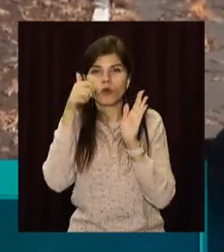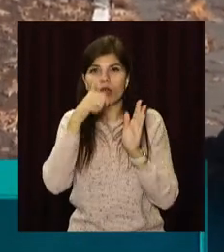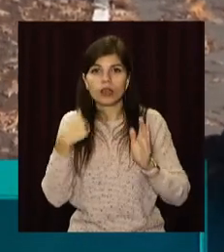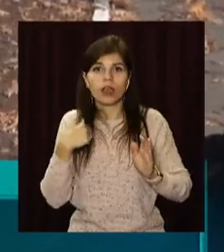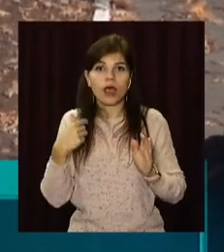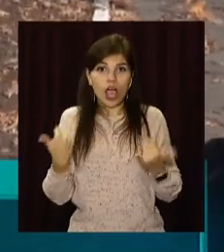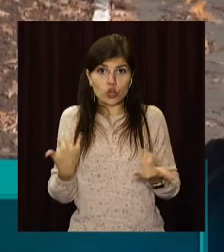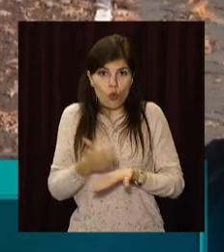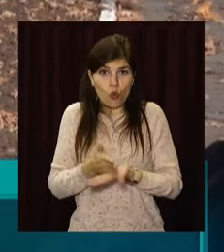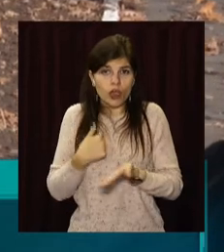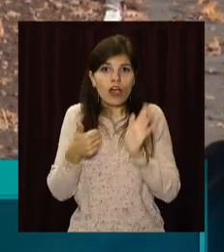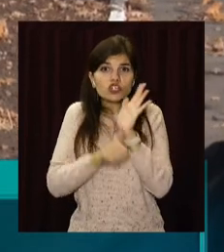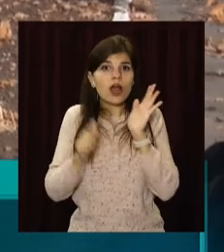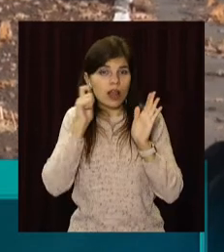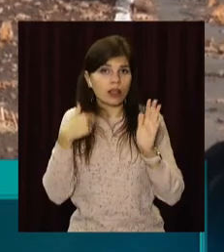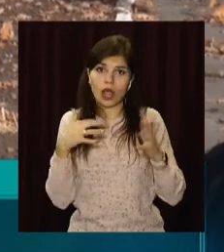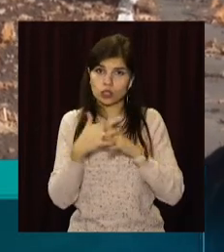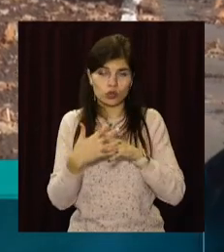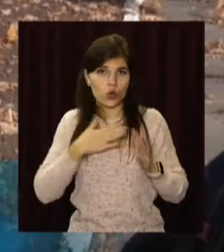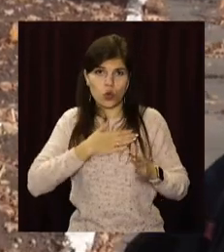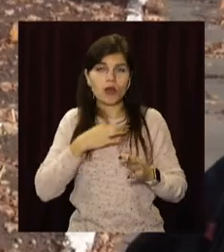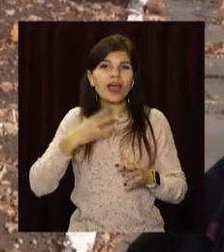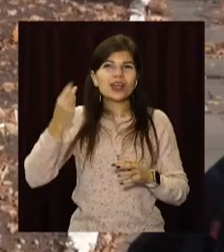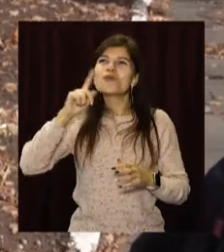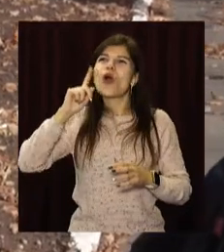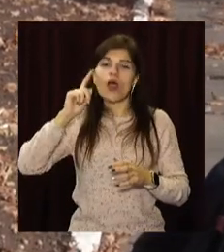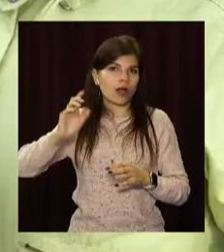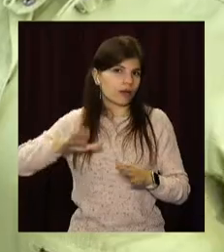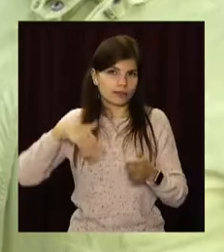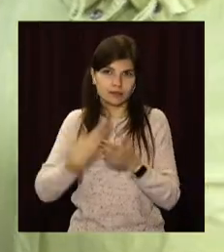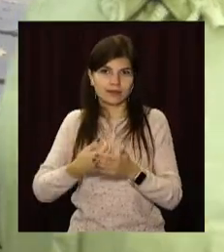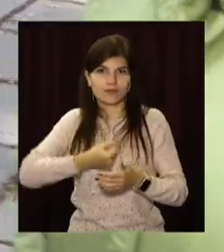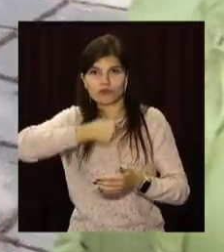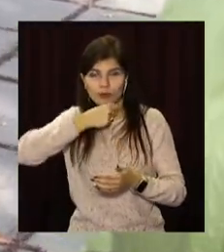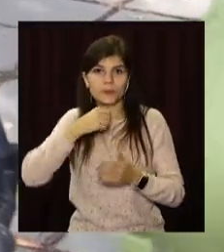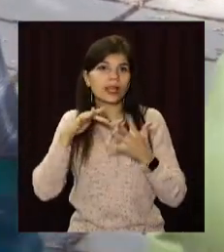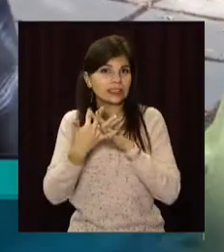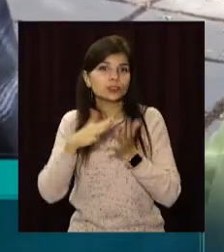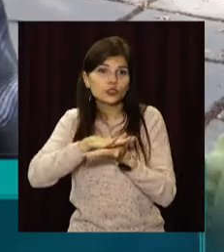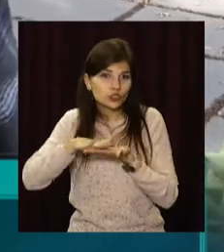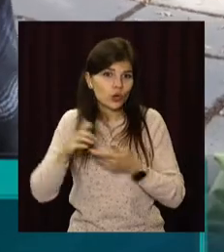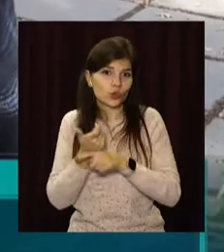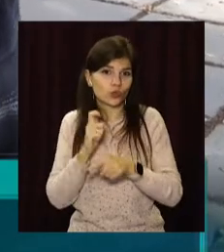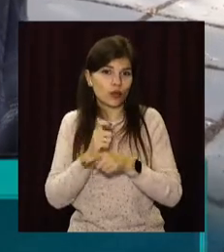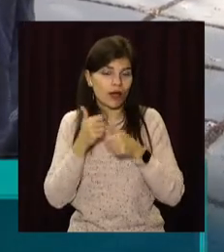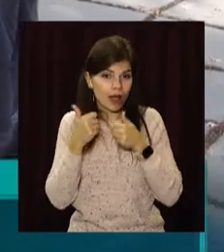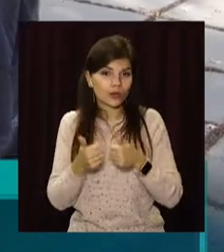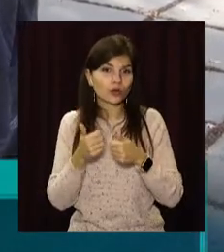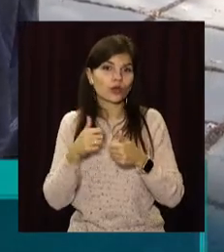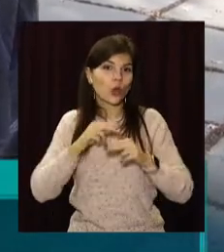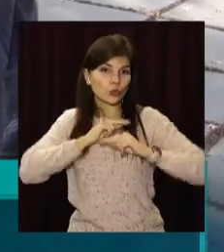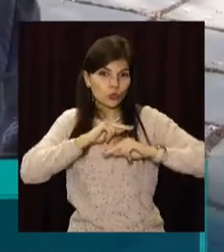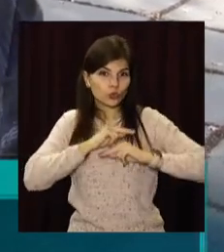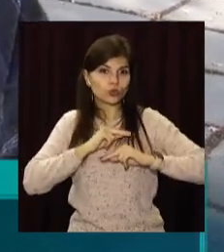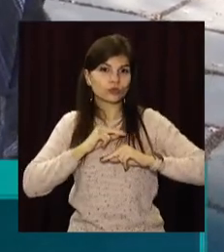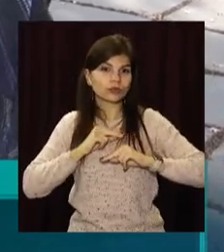вже 60 років, я його дуже люблю, це село. І нема кращого села, правда. Чистеньке село у нас, дуже гарне, хороше,